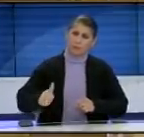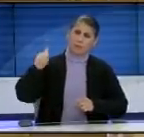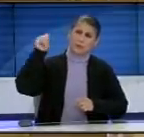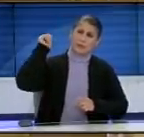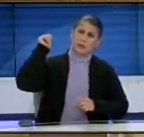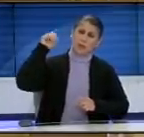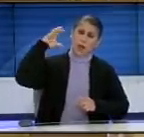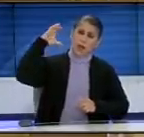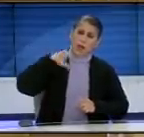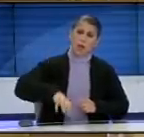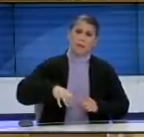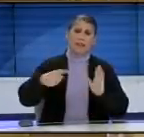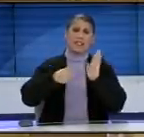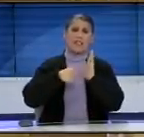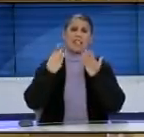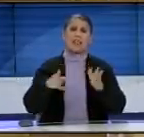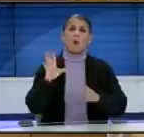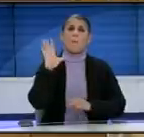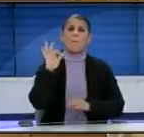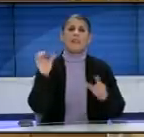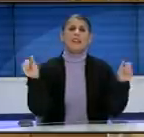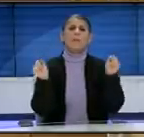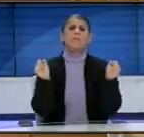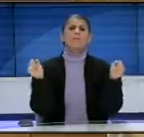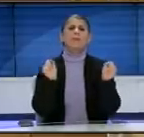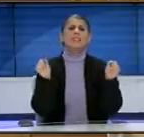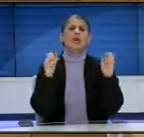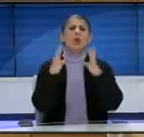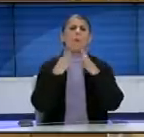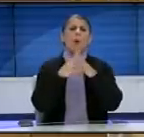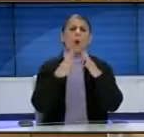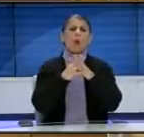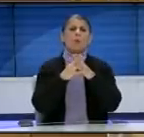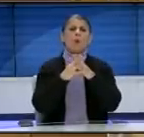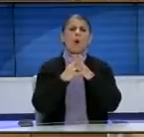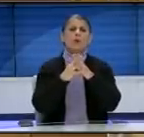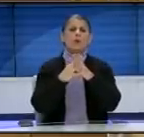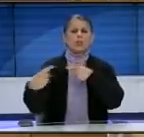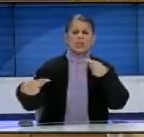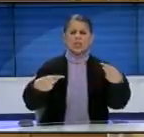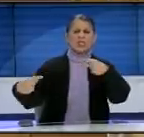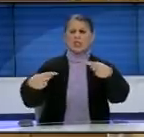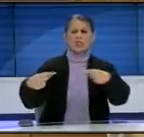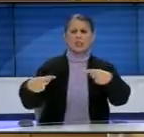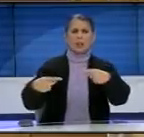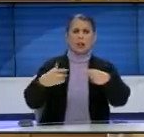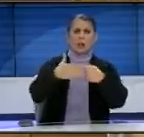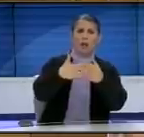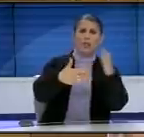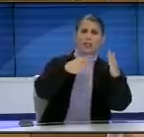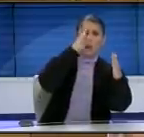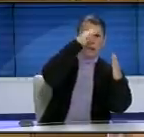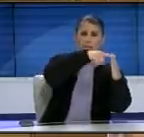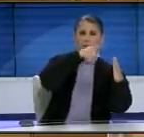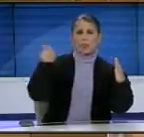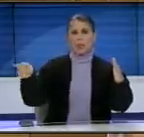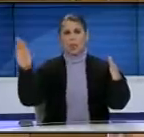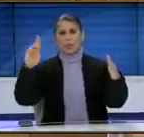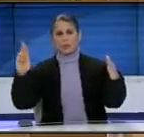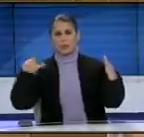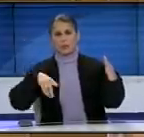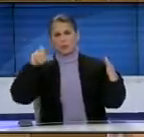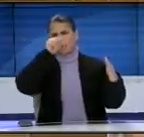ψυχρού πολέμου της δεκαετίας του 50, να επανέλθουμε και εμείς ως Ελλάδα στις παροχημένες στρατηγικές και